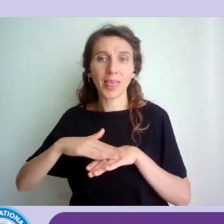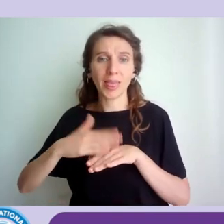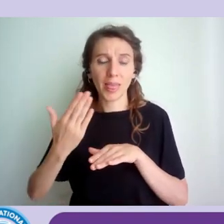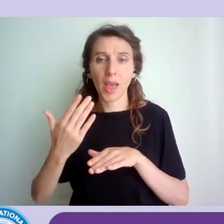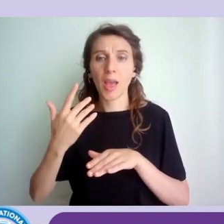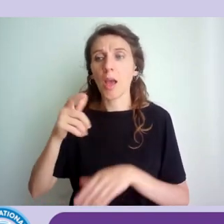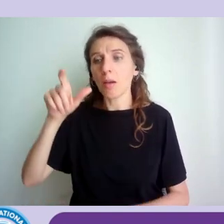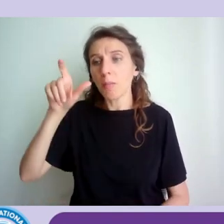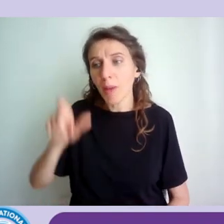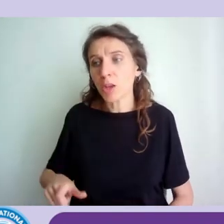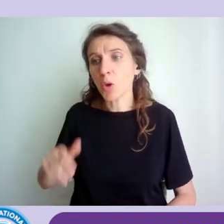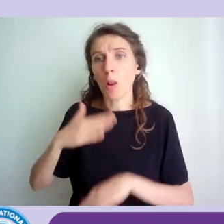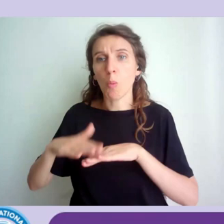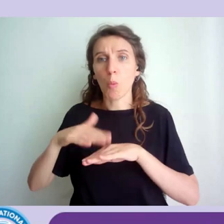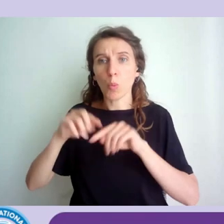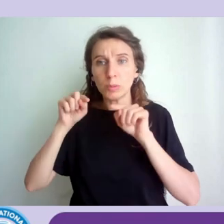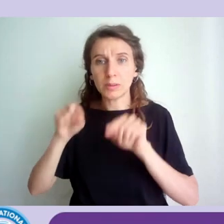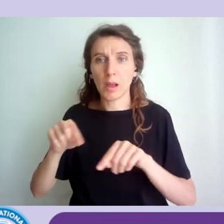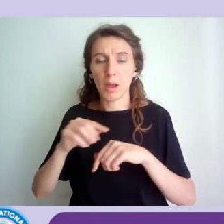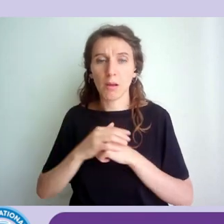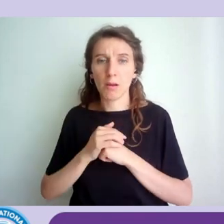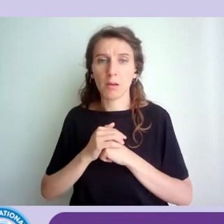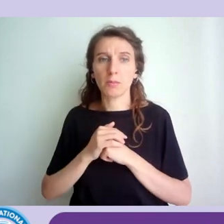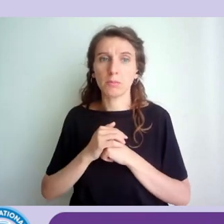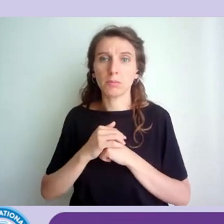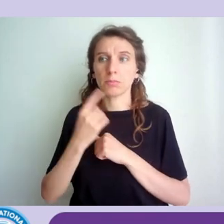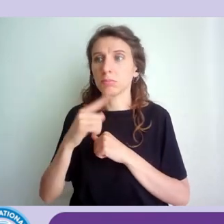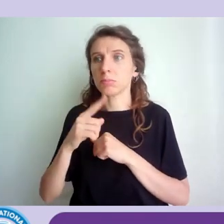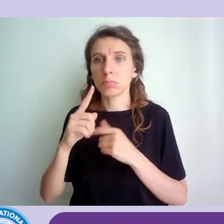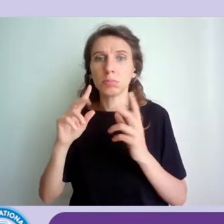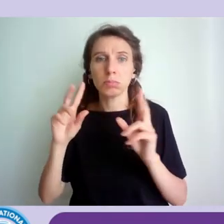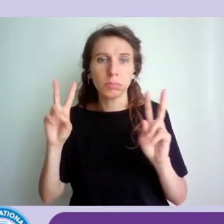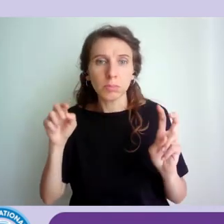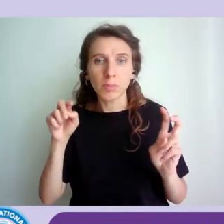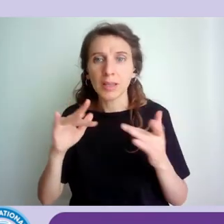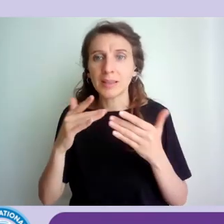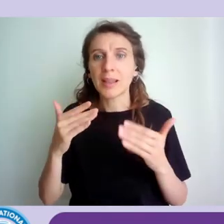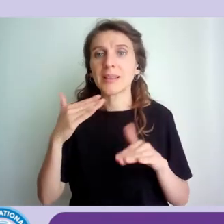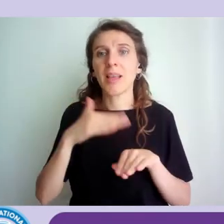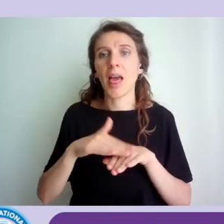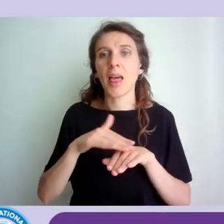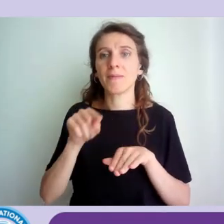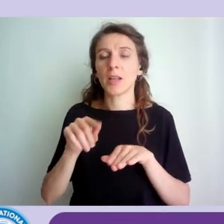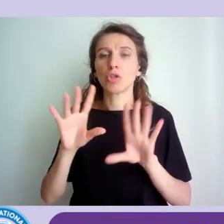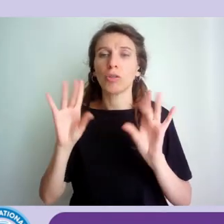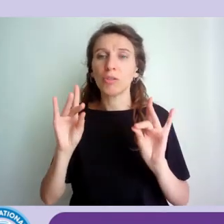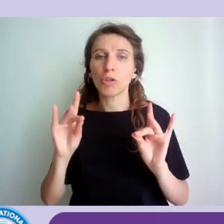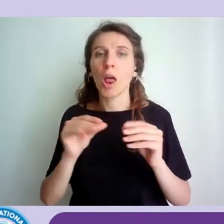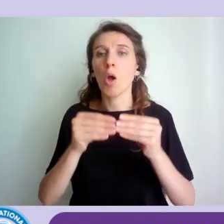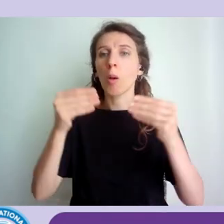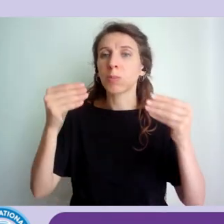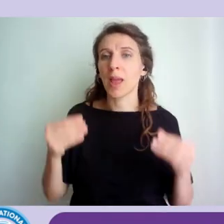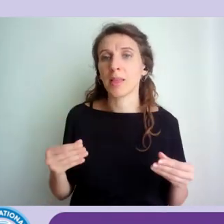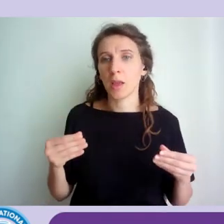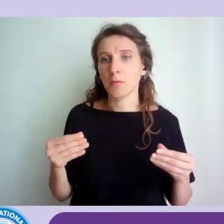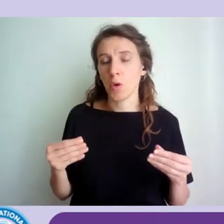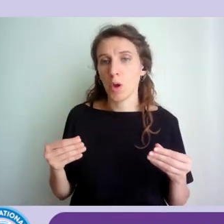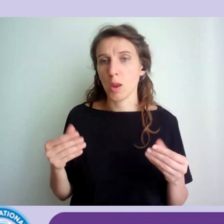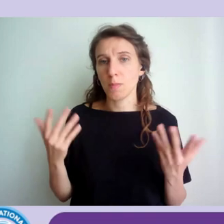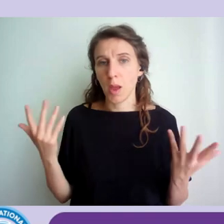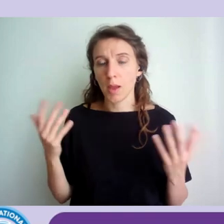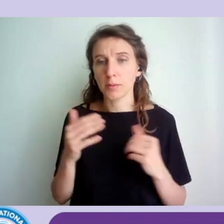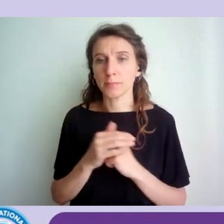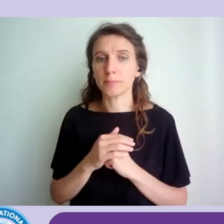come dire si cimenta evidentemente ad utilizzare un servizio una piattaforma piuttosto che